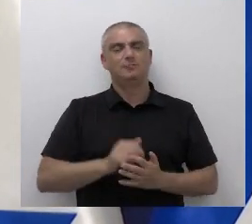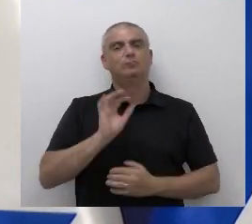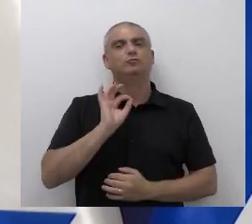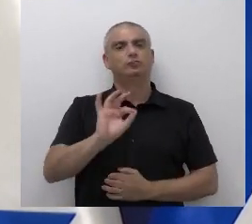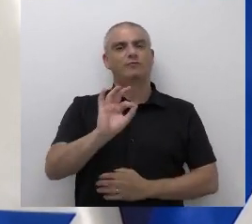מדינת ישראל